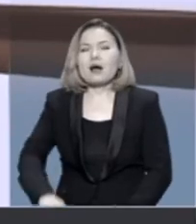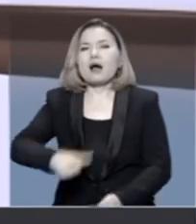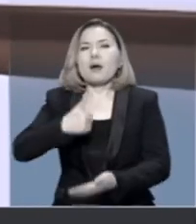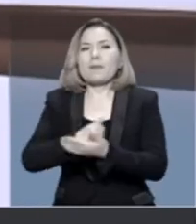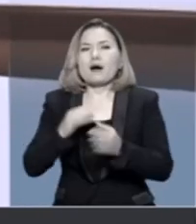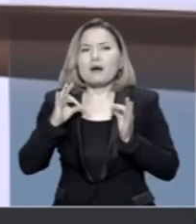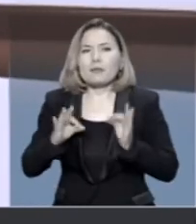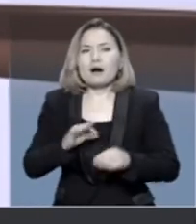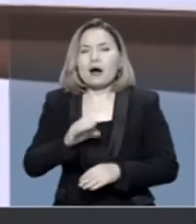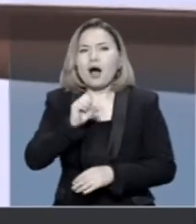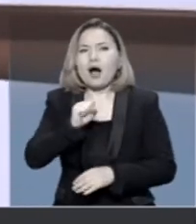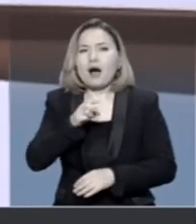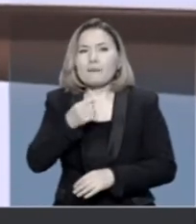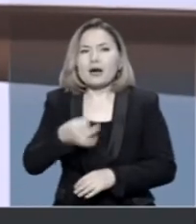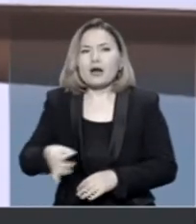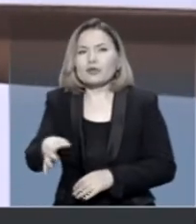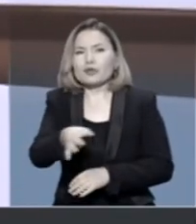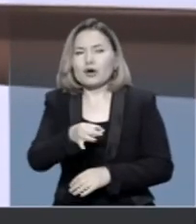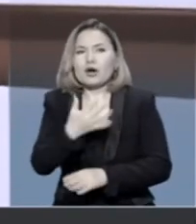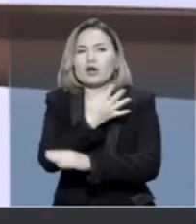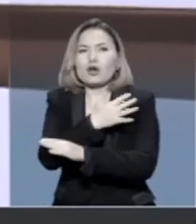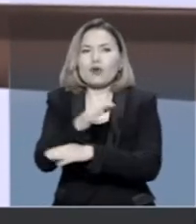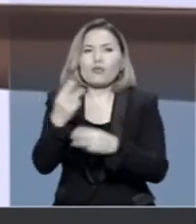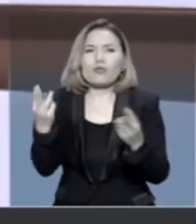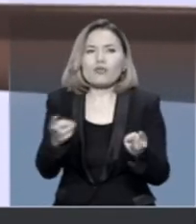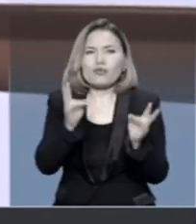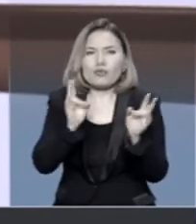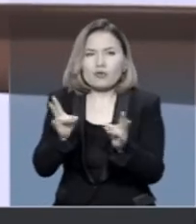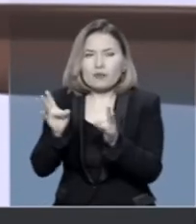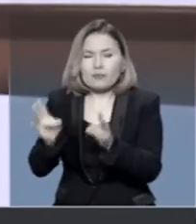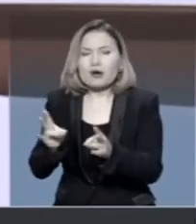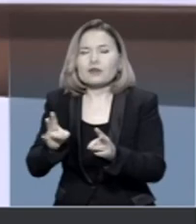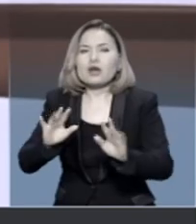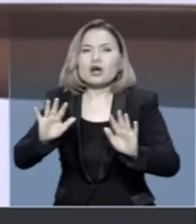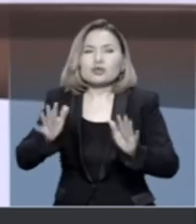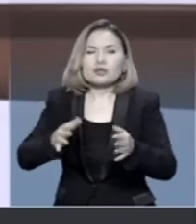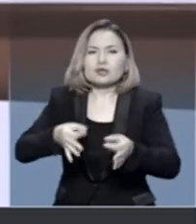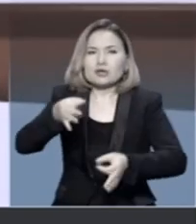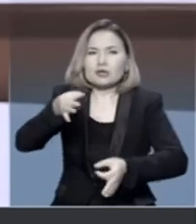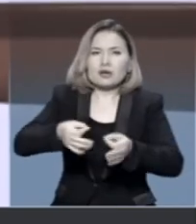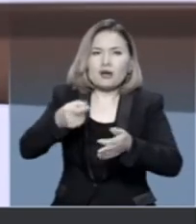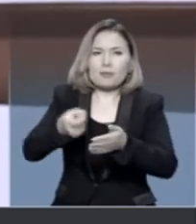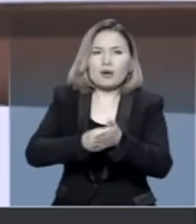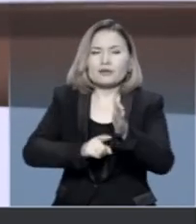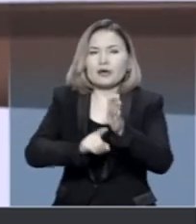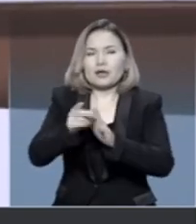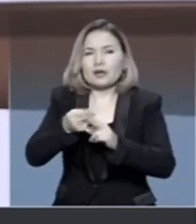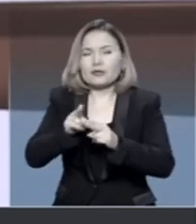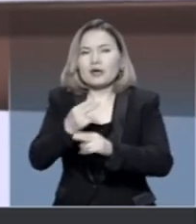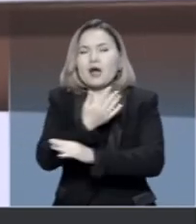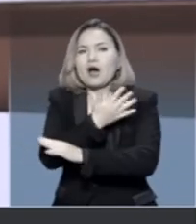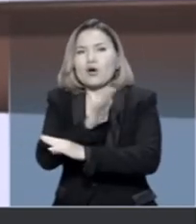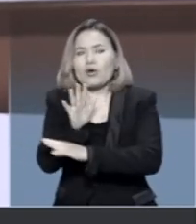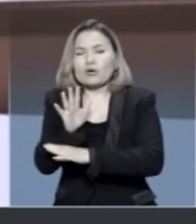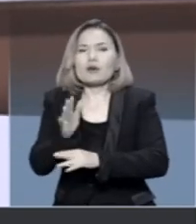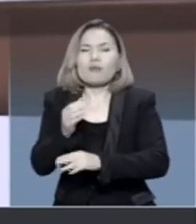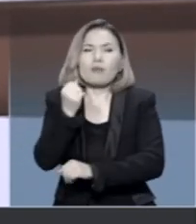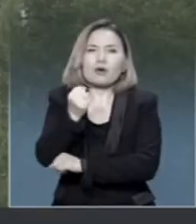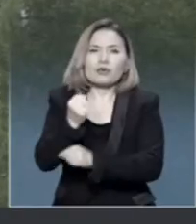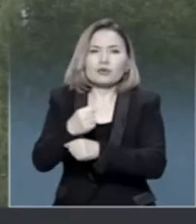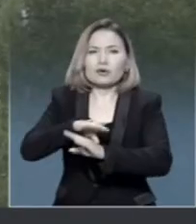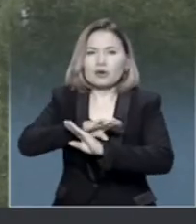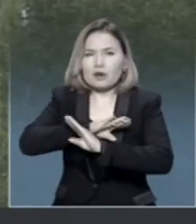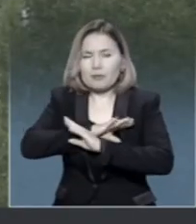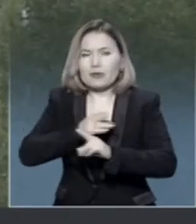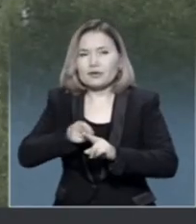Бас прокуратура Абай облысындағы орман өрті бойынша қылмыстық іс қозғады. Құзырлы орган орманшылардың қаза болуына байланысты және қоршаған ортаға